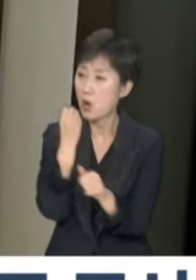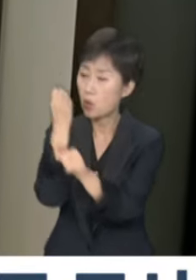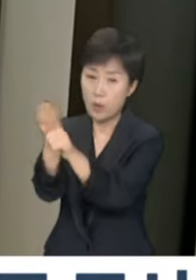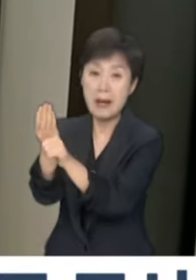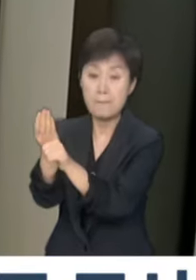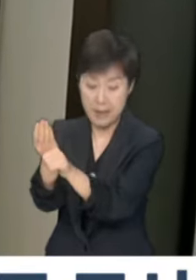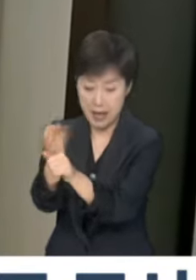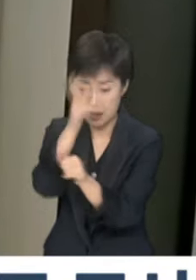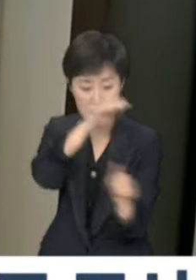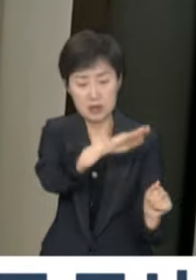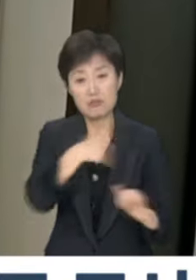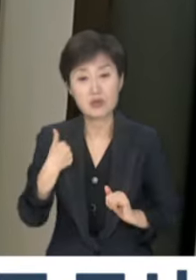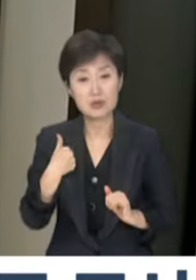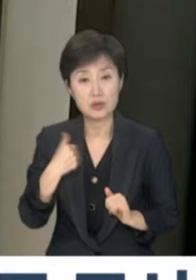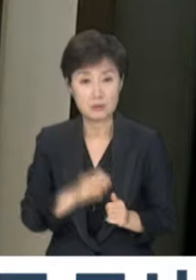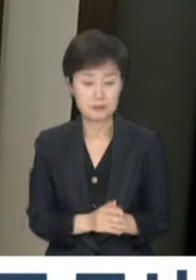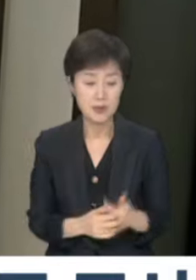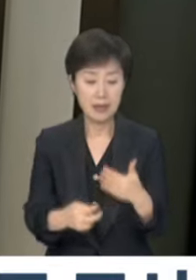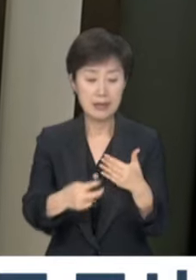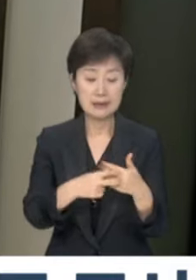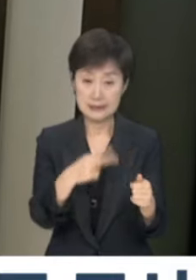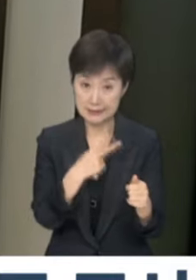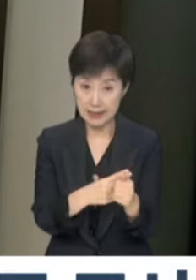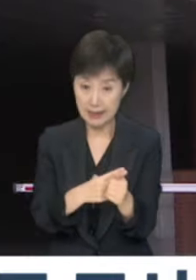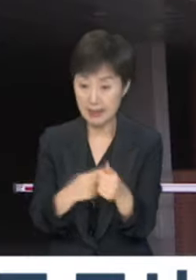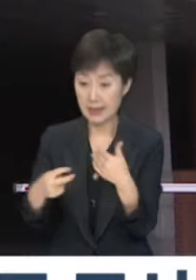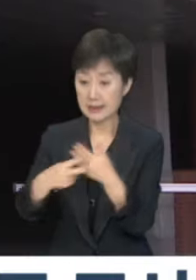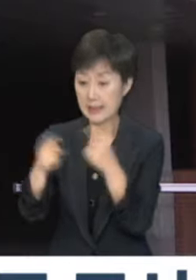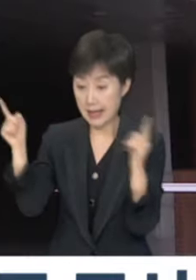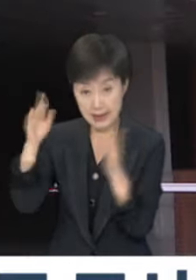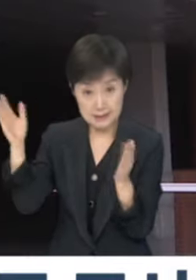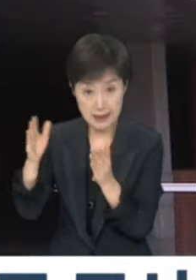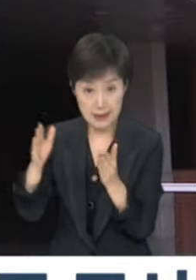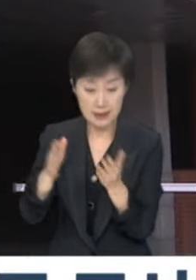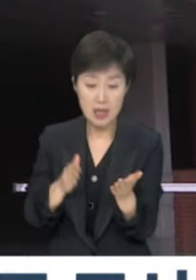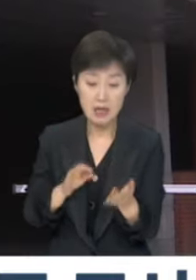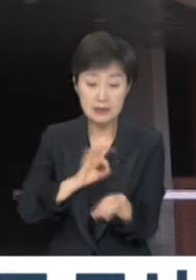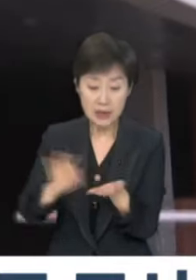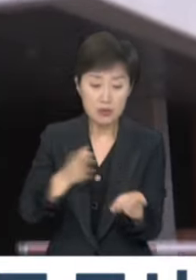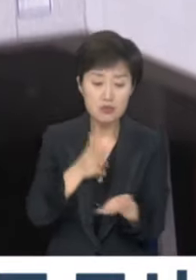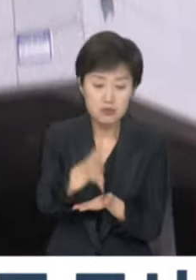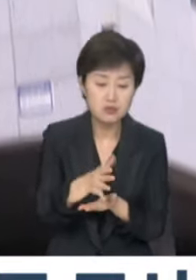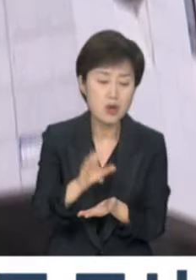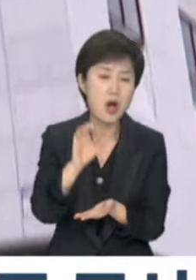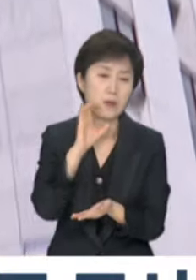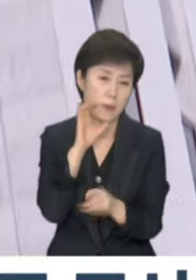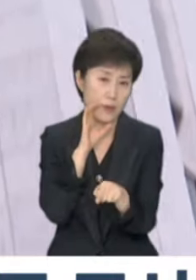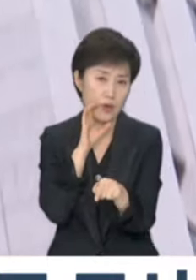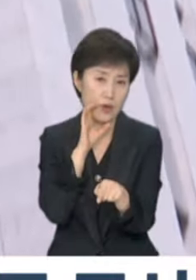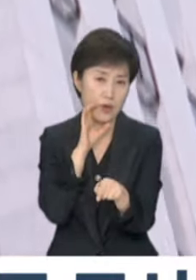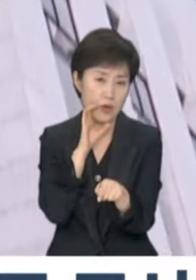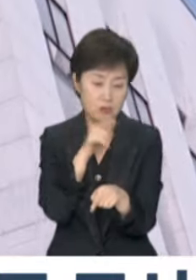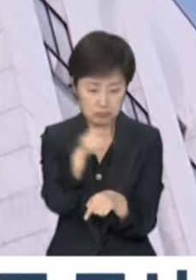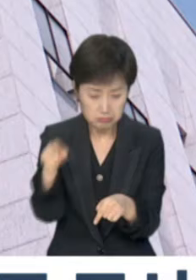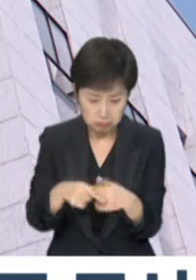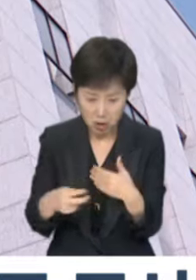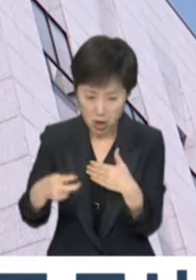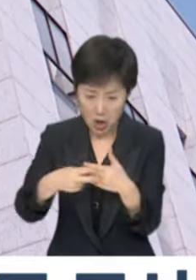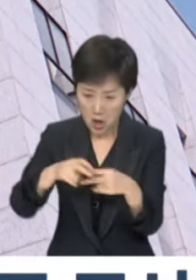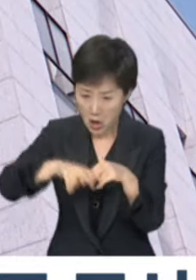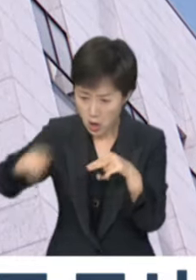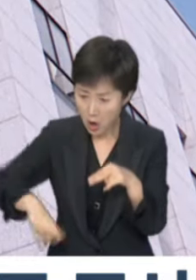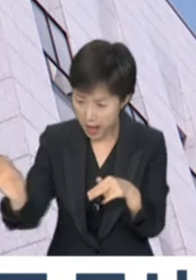고발한데 따른 겁니다 앞서 의사와 의대생에 사용하는 온라인 커뮤니티 메디 스프에는 의료 현장을 지 않은